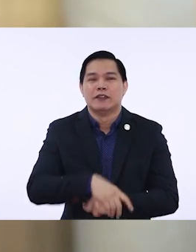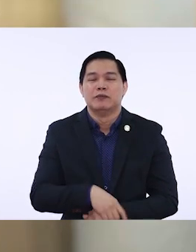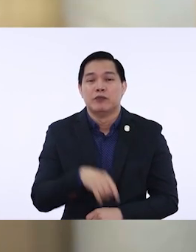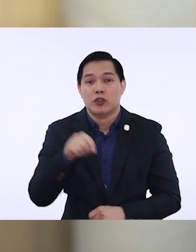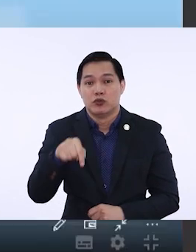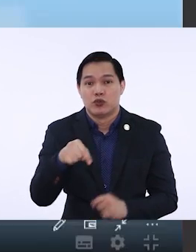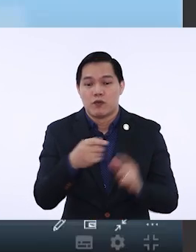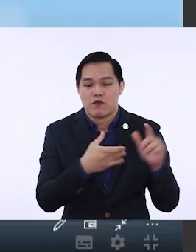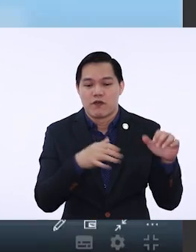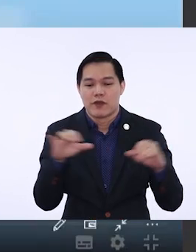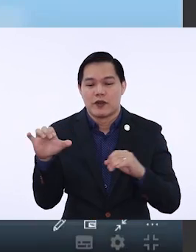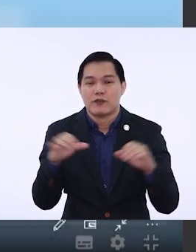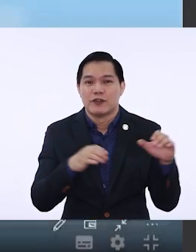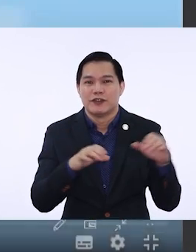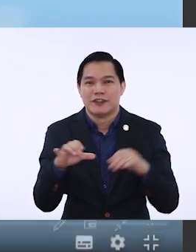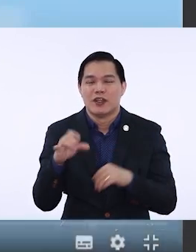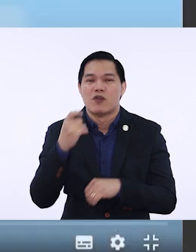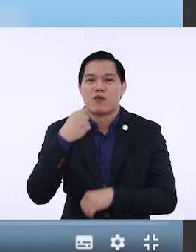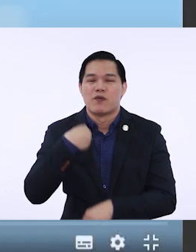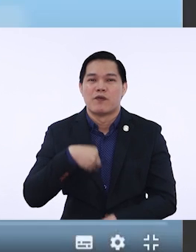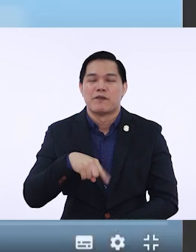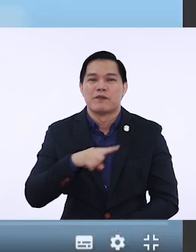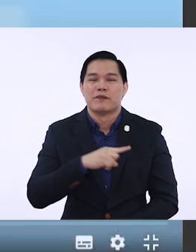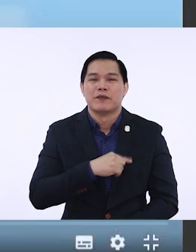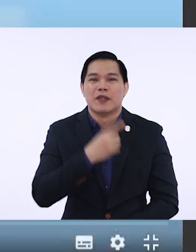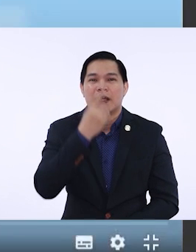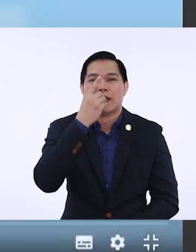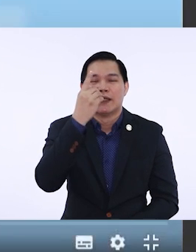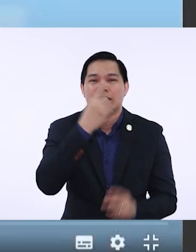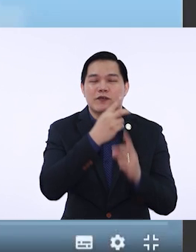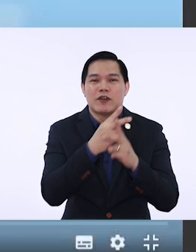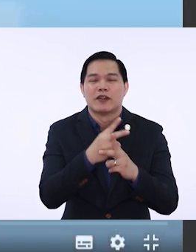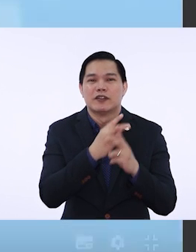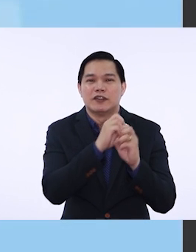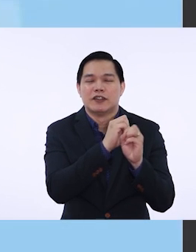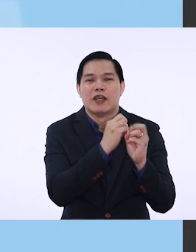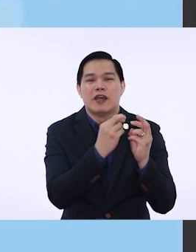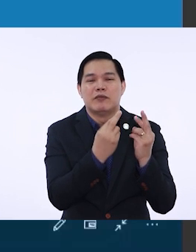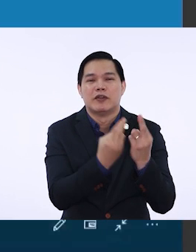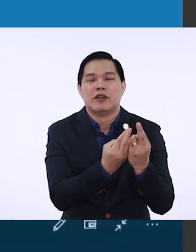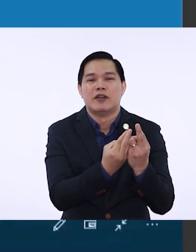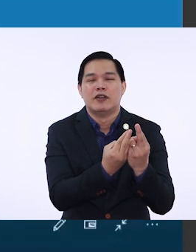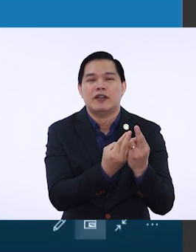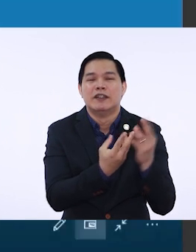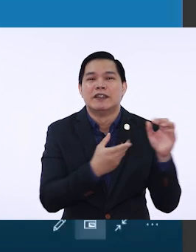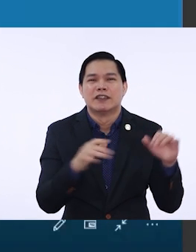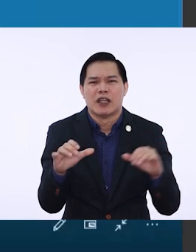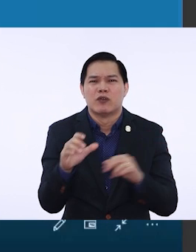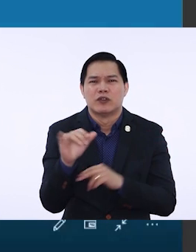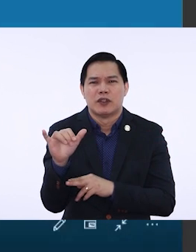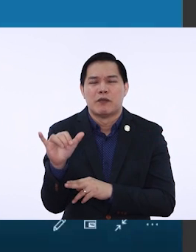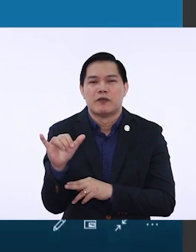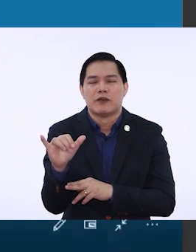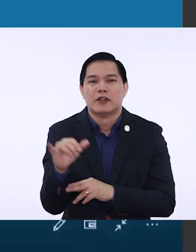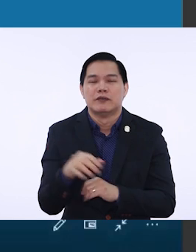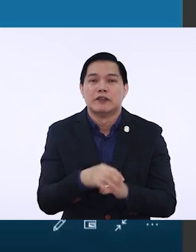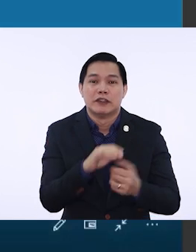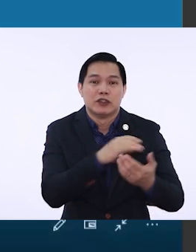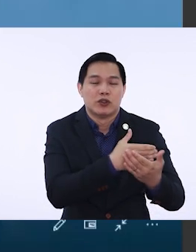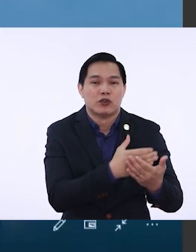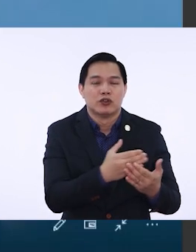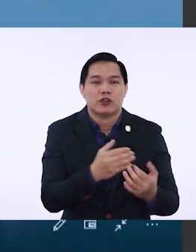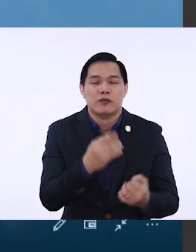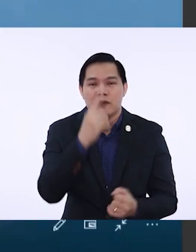na ito ay isinagawa po namin ang Dental Care Seminar. Nagsagawa rin po kami ng Songs of